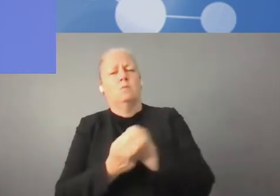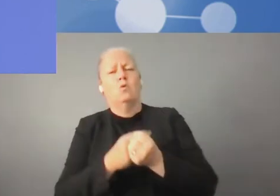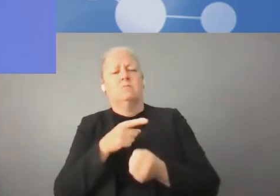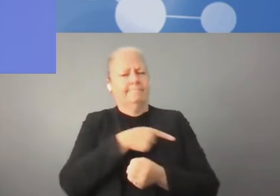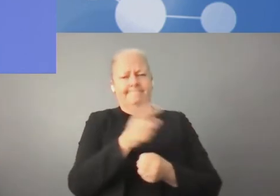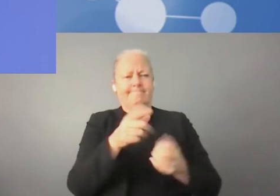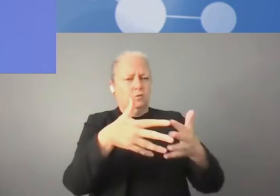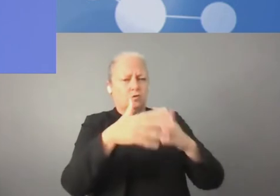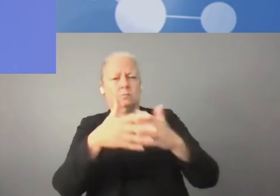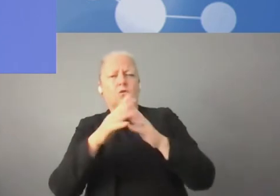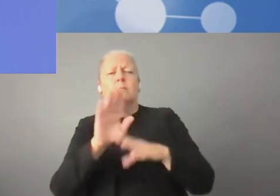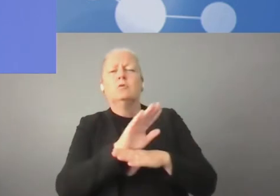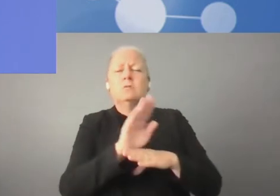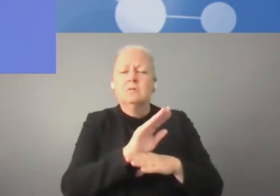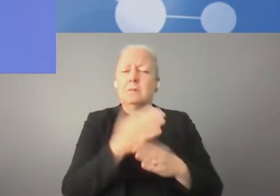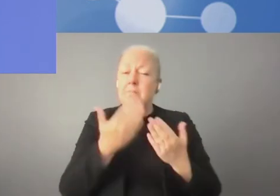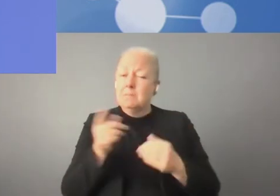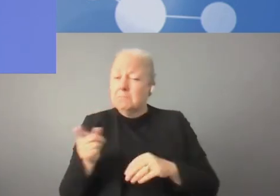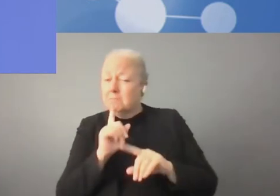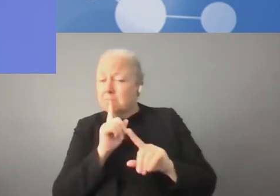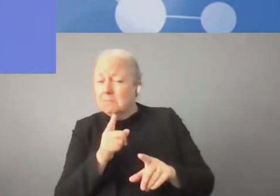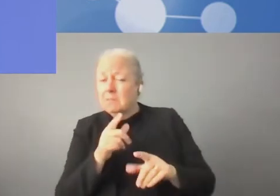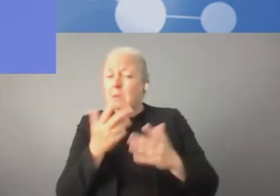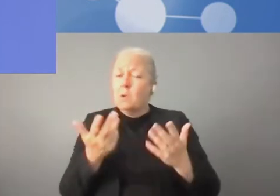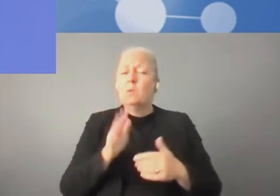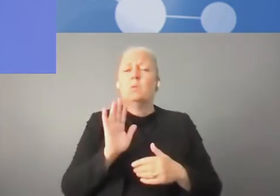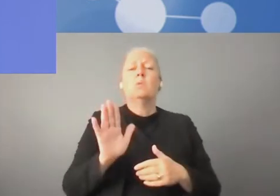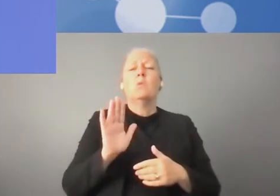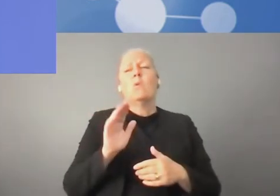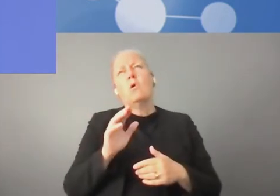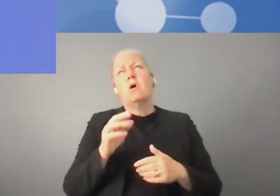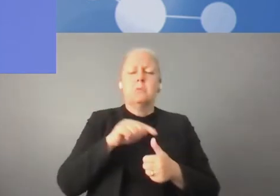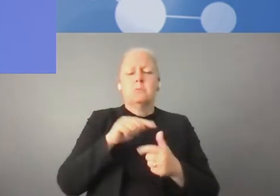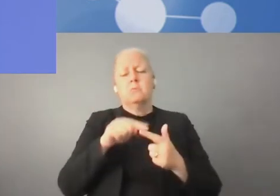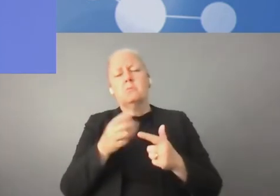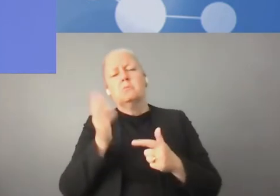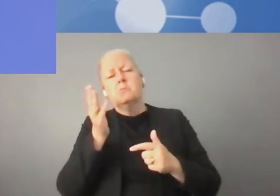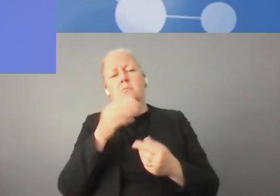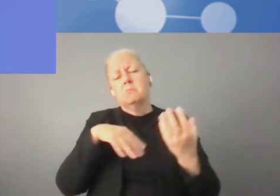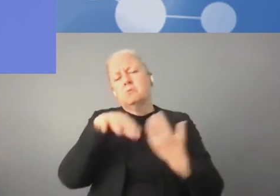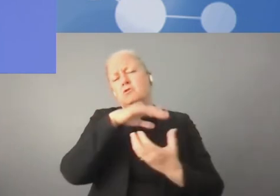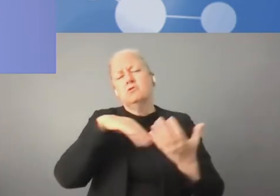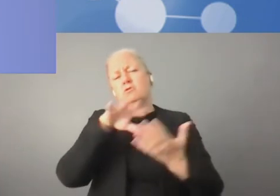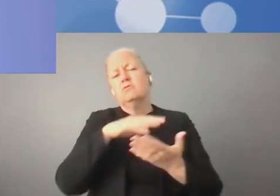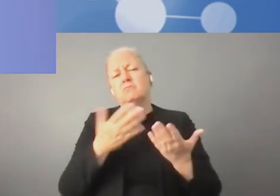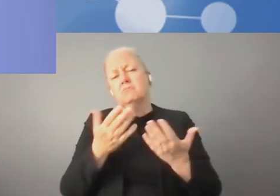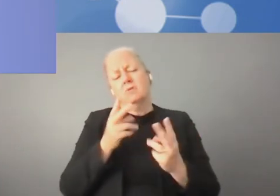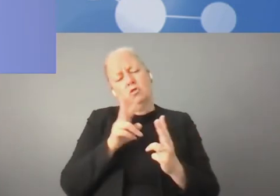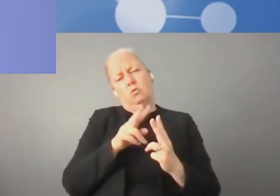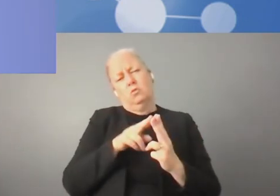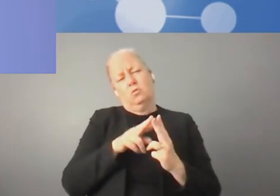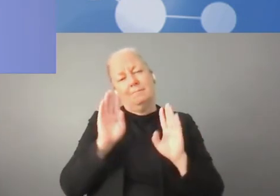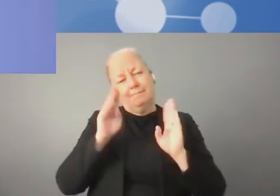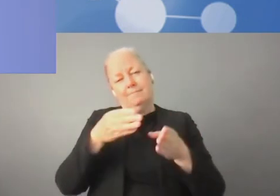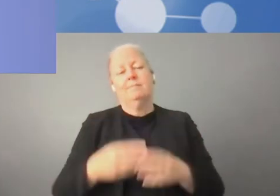方非常重要的一个论坛，也是说到如何能够金融方面的支持为这个数